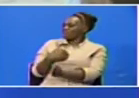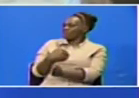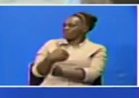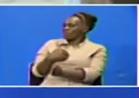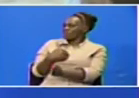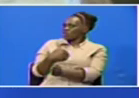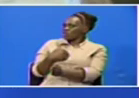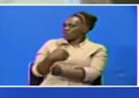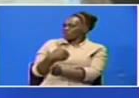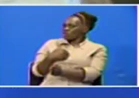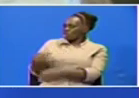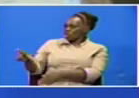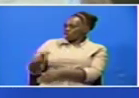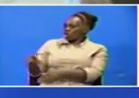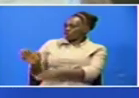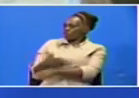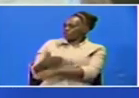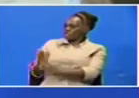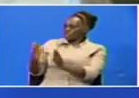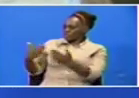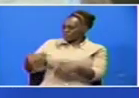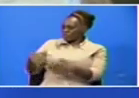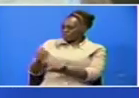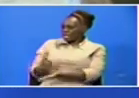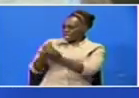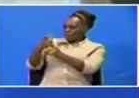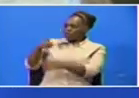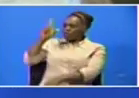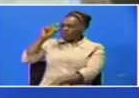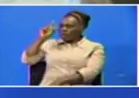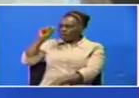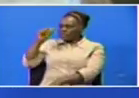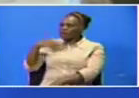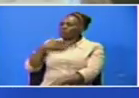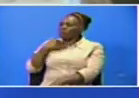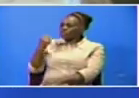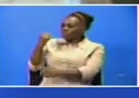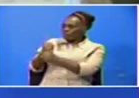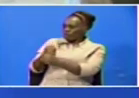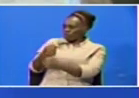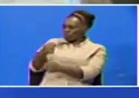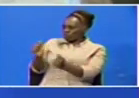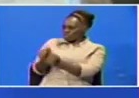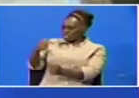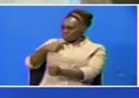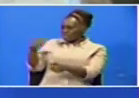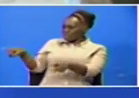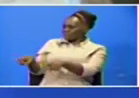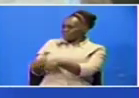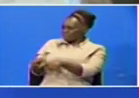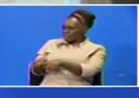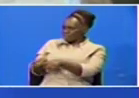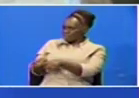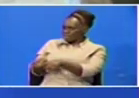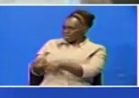tumechukua wasanii locally ambao wako Mombasa ambao wataperform na mimi na vile vile